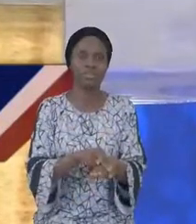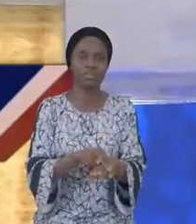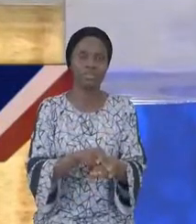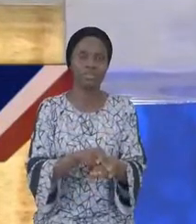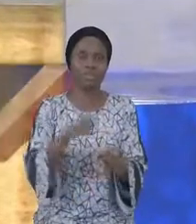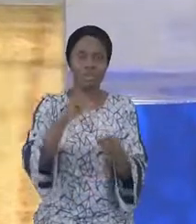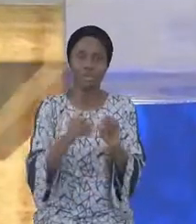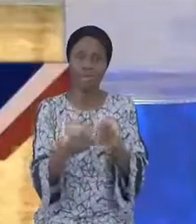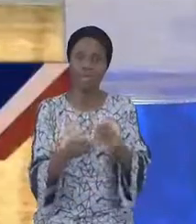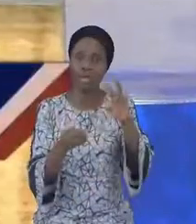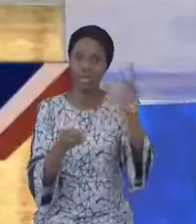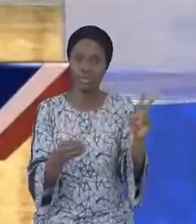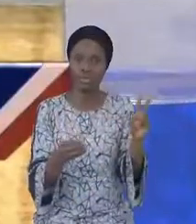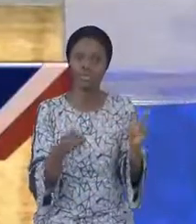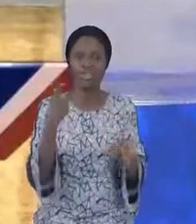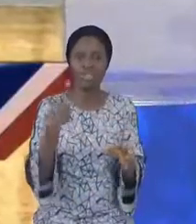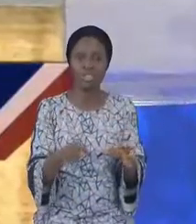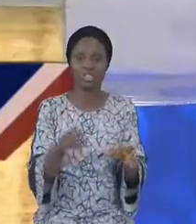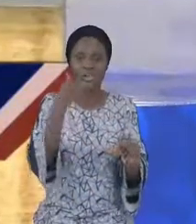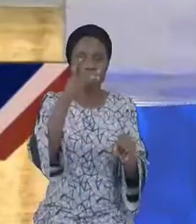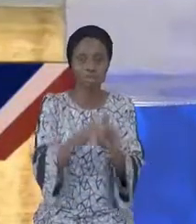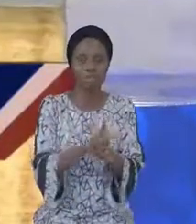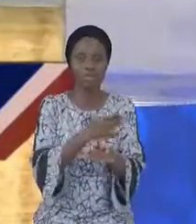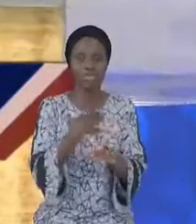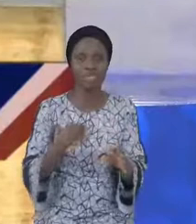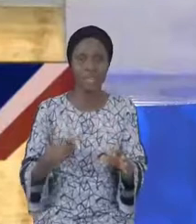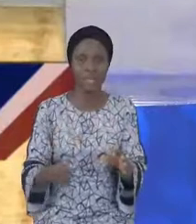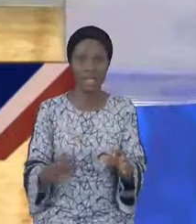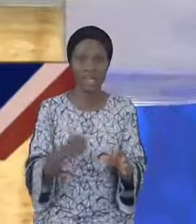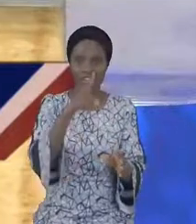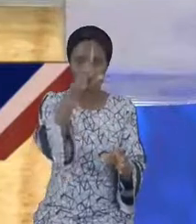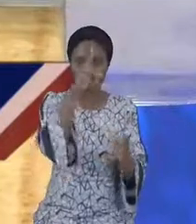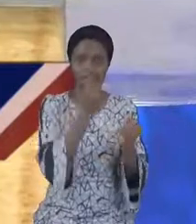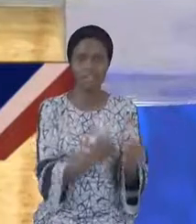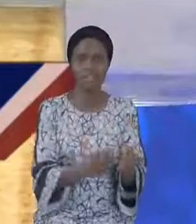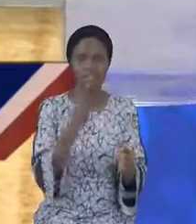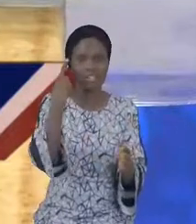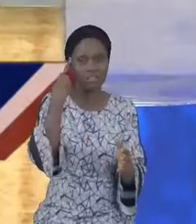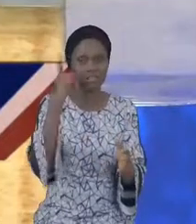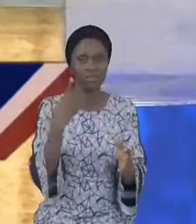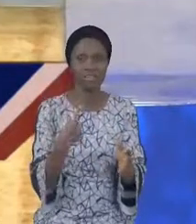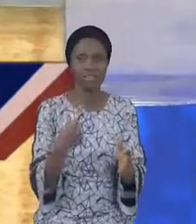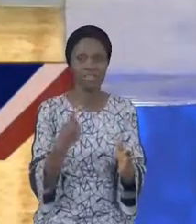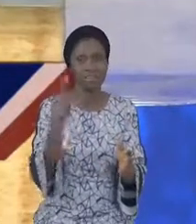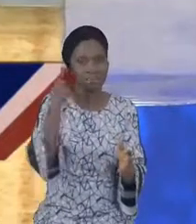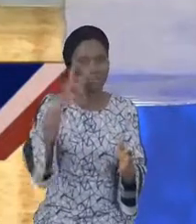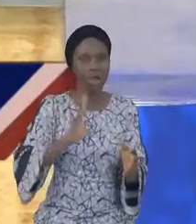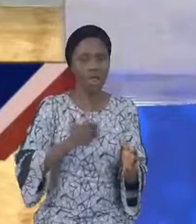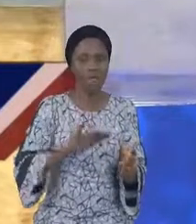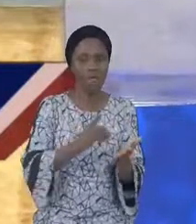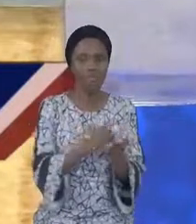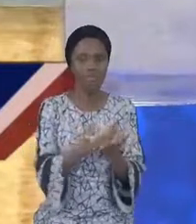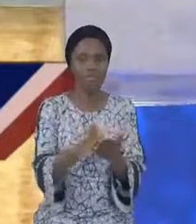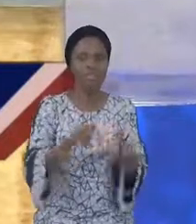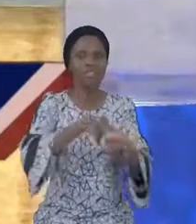dépravée. Deuxième point ici, la promesse et la foi pour notre nature divine. La